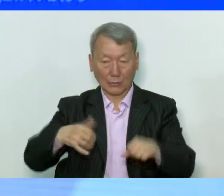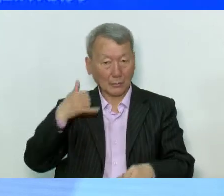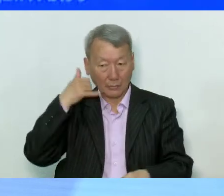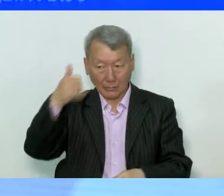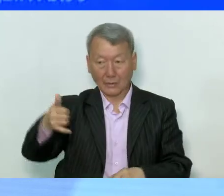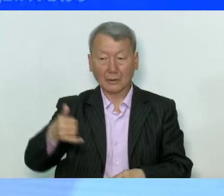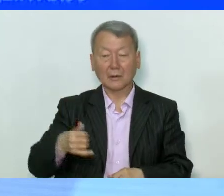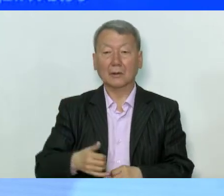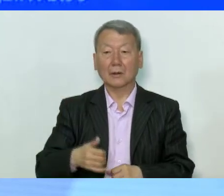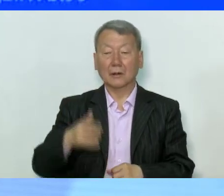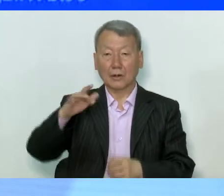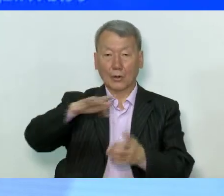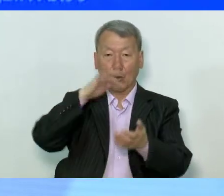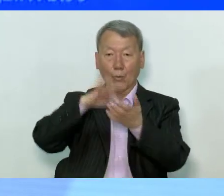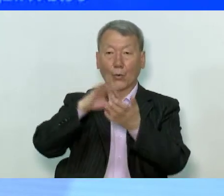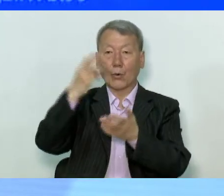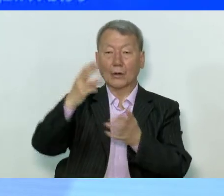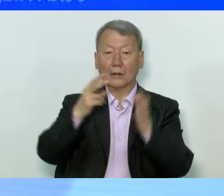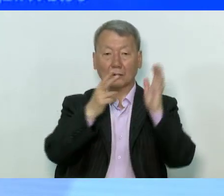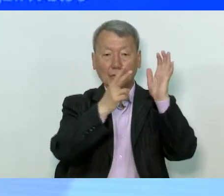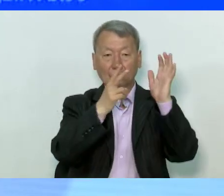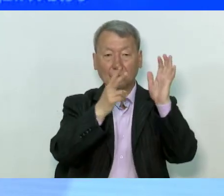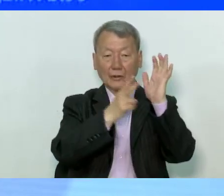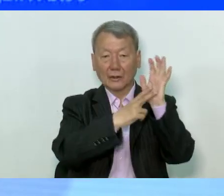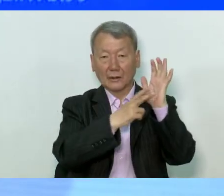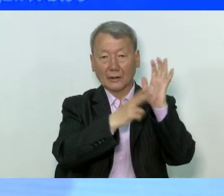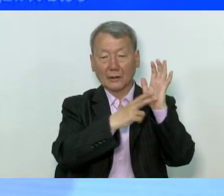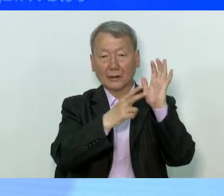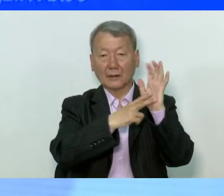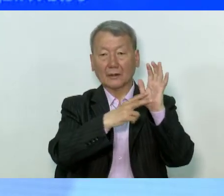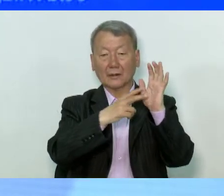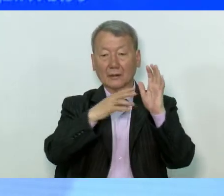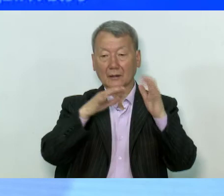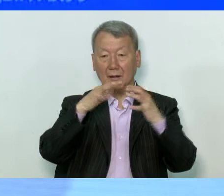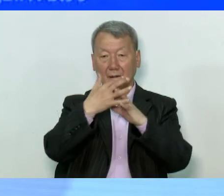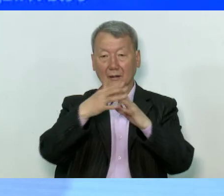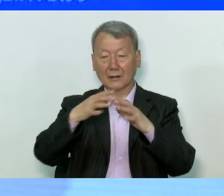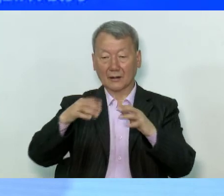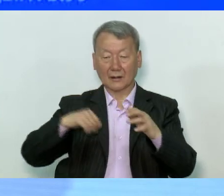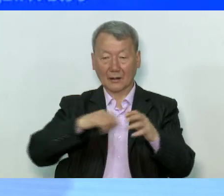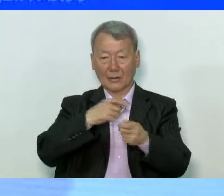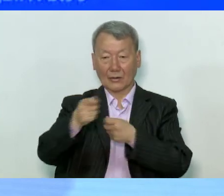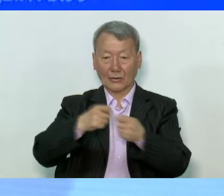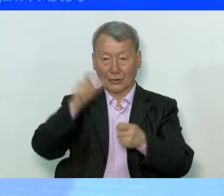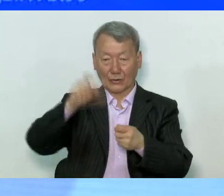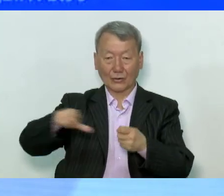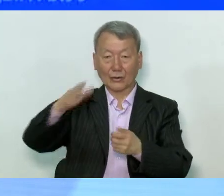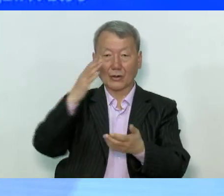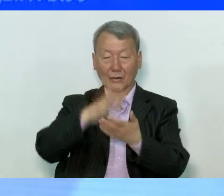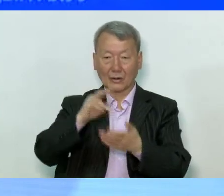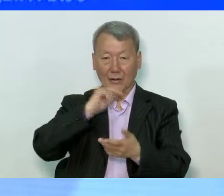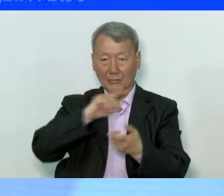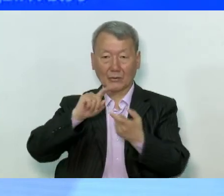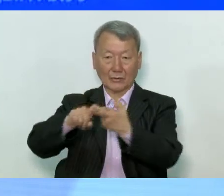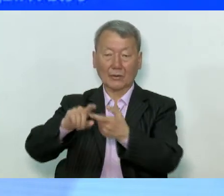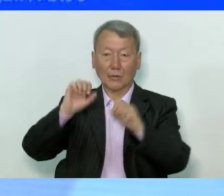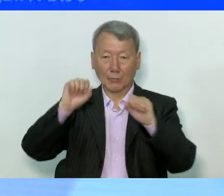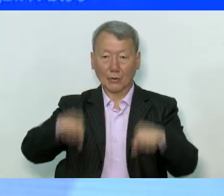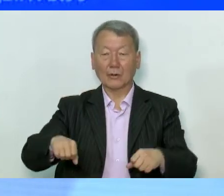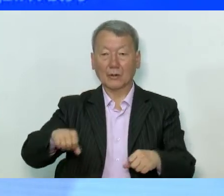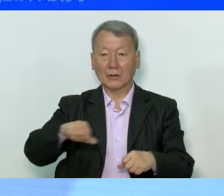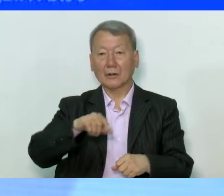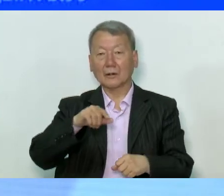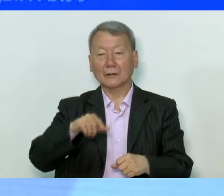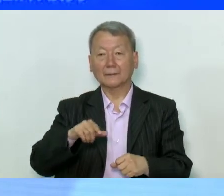И Ош шаарындагы 7 муниципалдык аймактык башкармалыктардын жетекчилери менен дагы иш алып барып атат. Алардан дагы